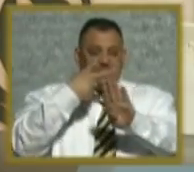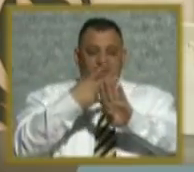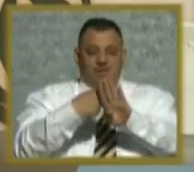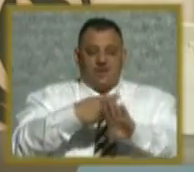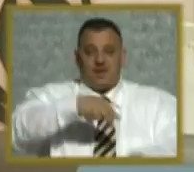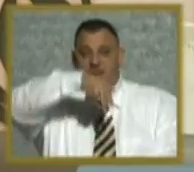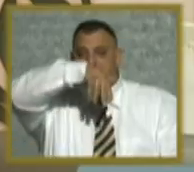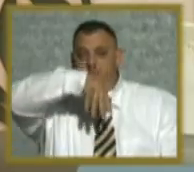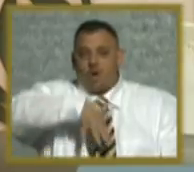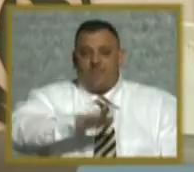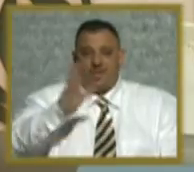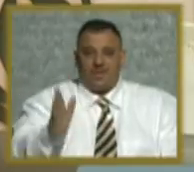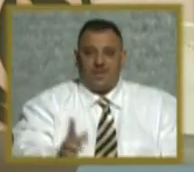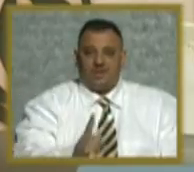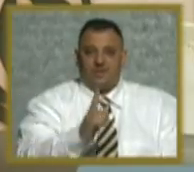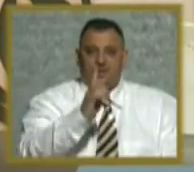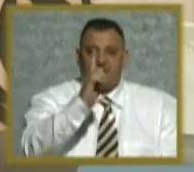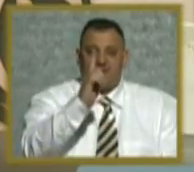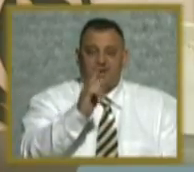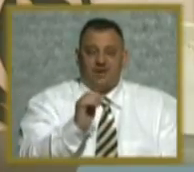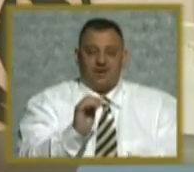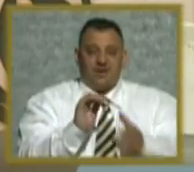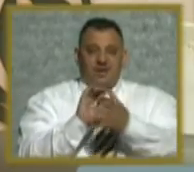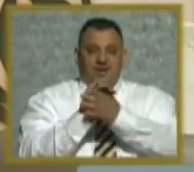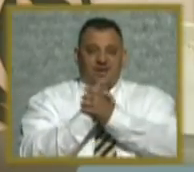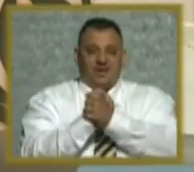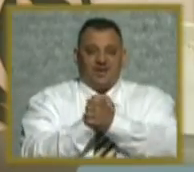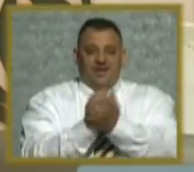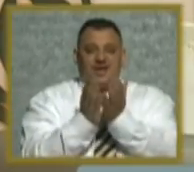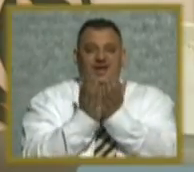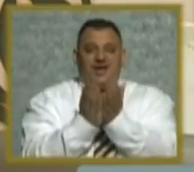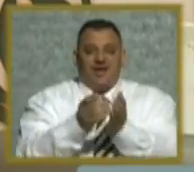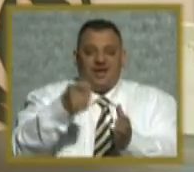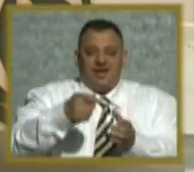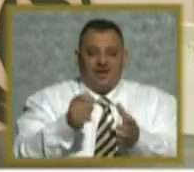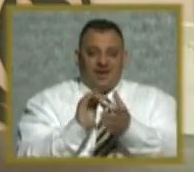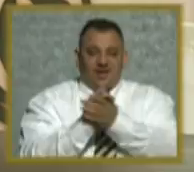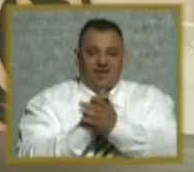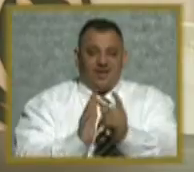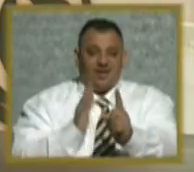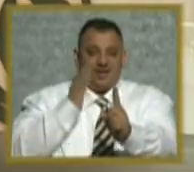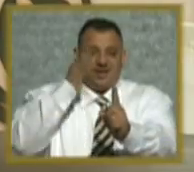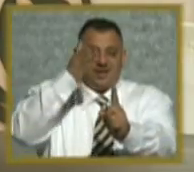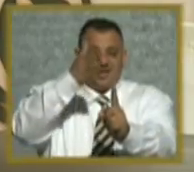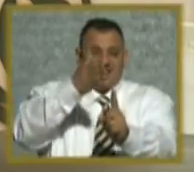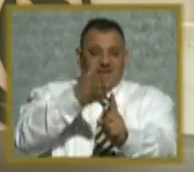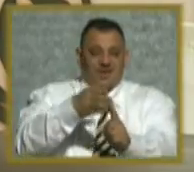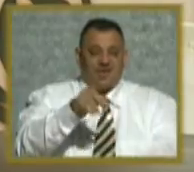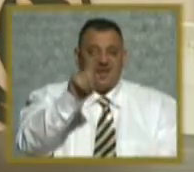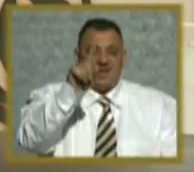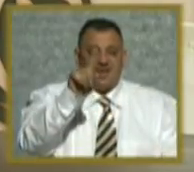وأشهد أن محمدا عبده ورسوله إمام المتقين، صلى الله وسلم وبارك عليه وعلى آله وأصحابه